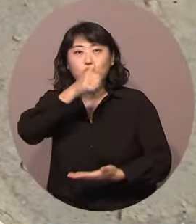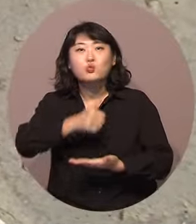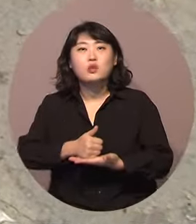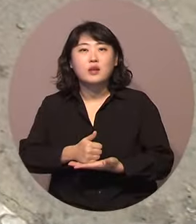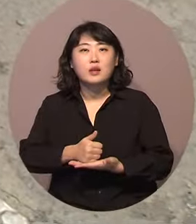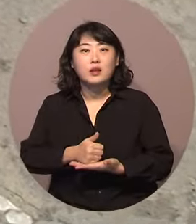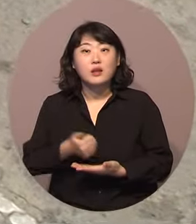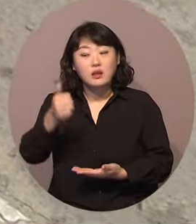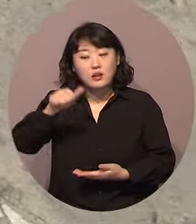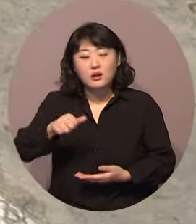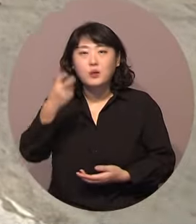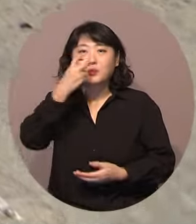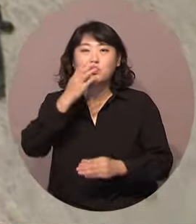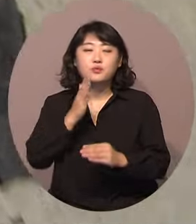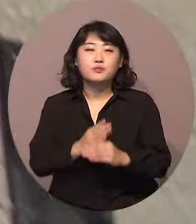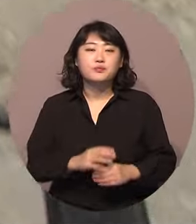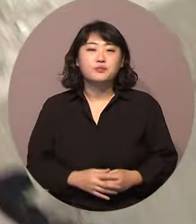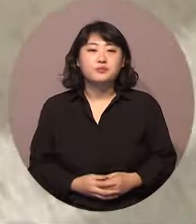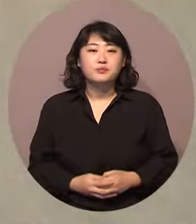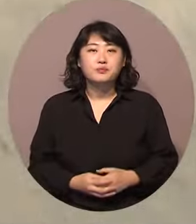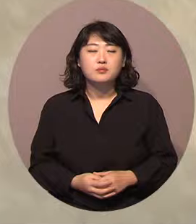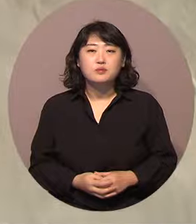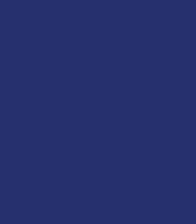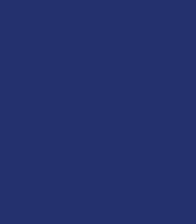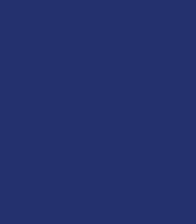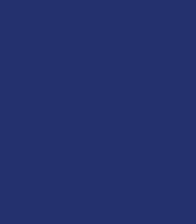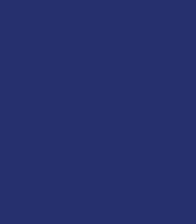적용되는지 검토하고 있습니다